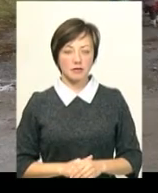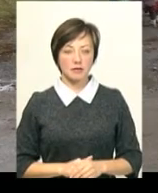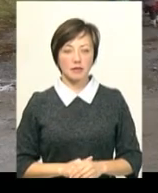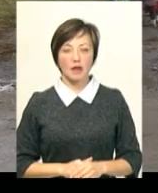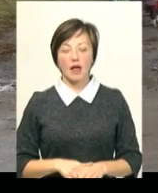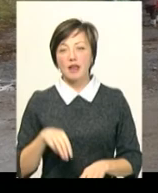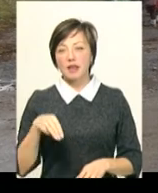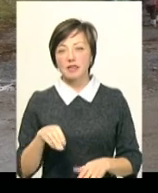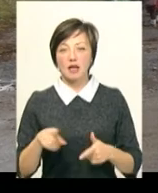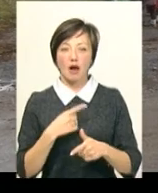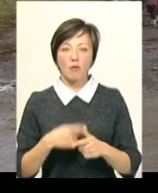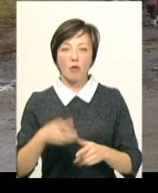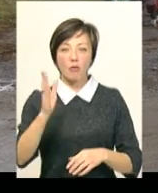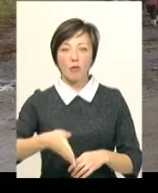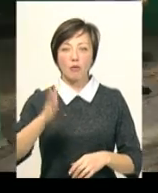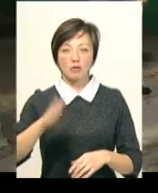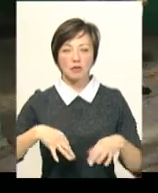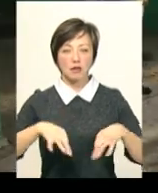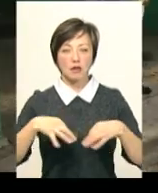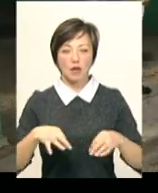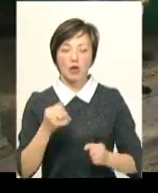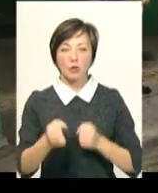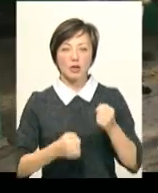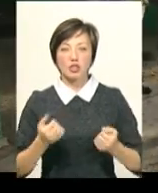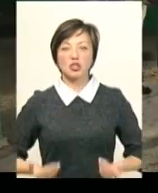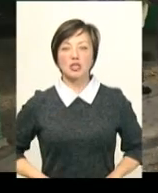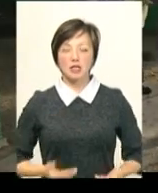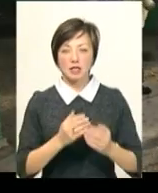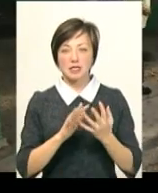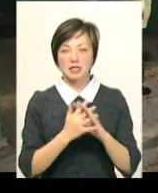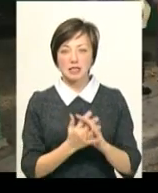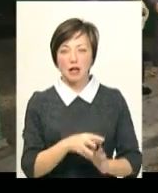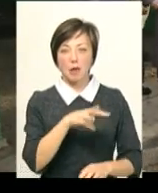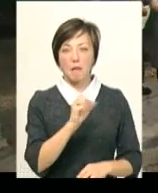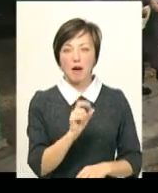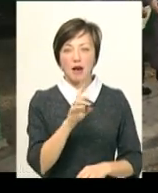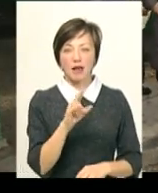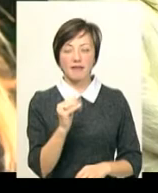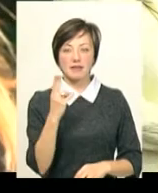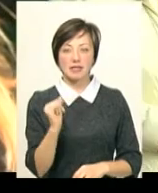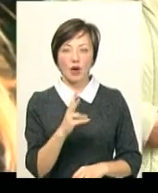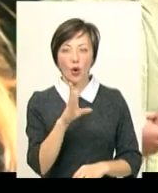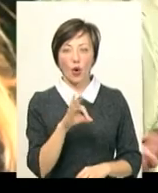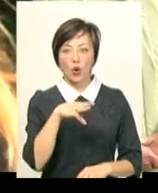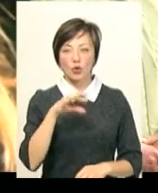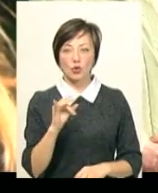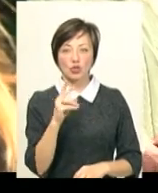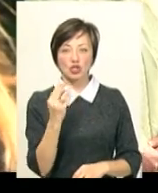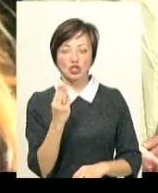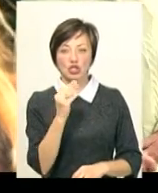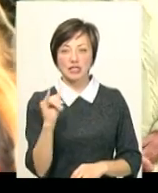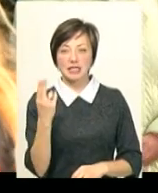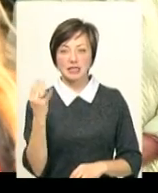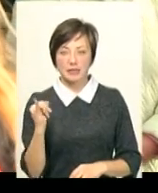Таксі або попутними транспортними засобами – так добираються жителі сіл Кутюрженець та Марковець до Красилова, розповідає жителька села Кутюрженці